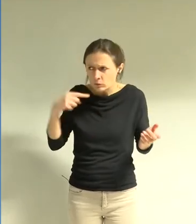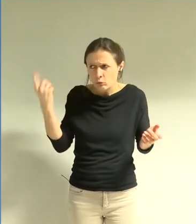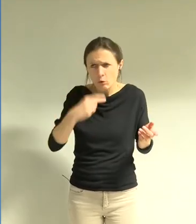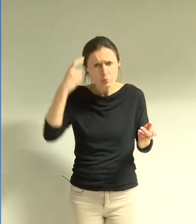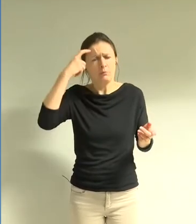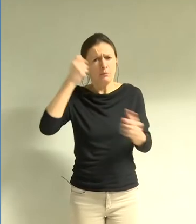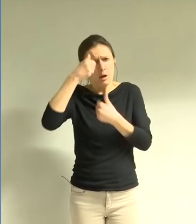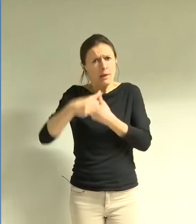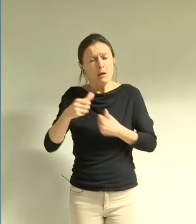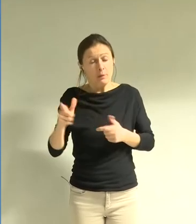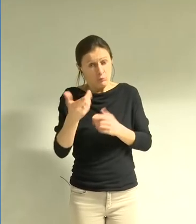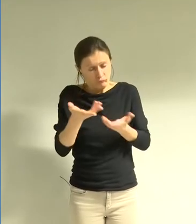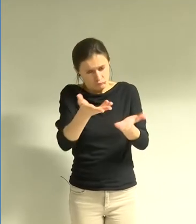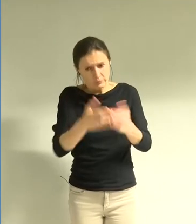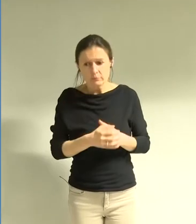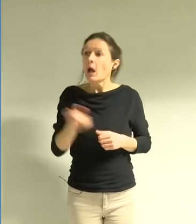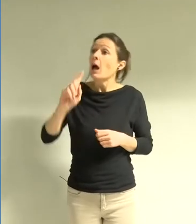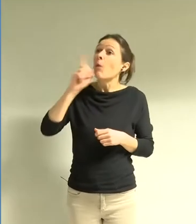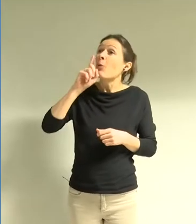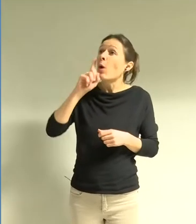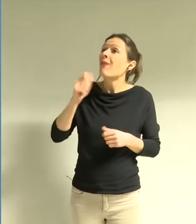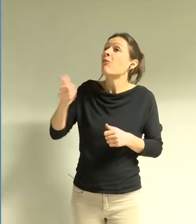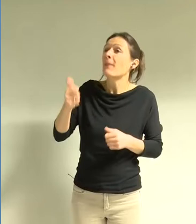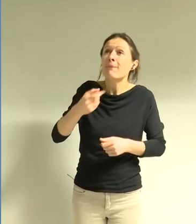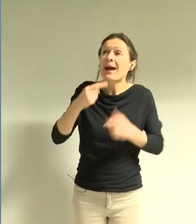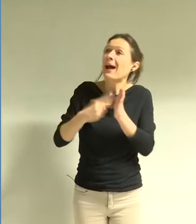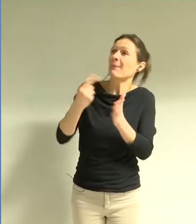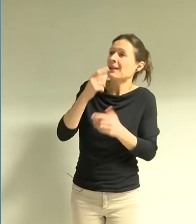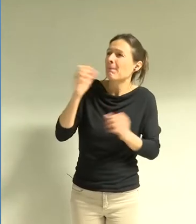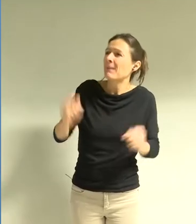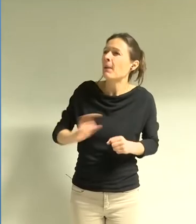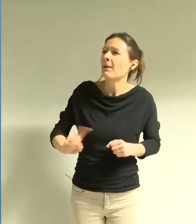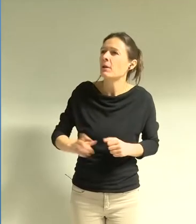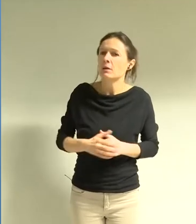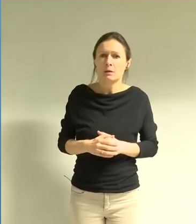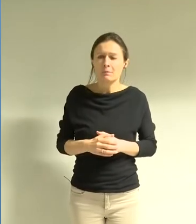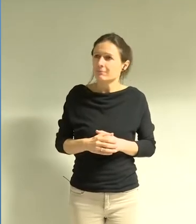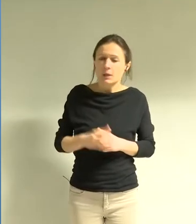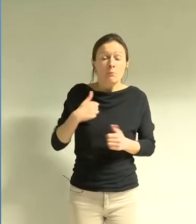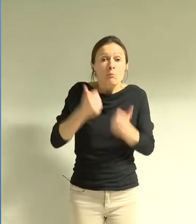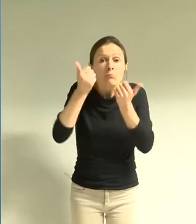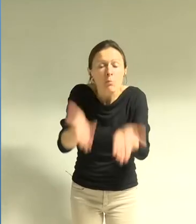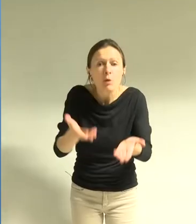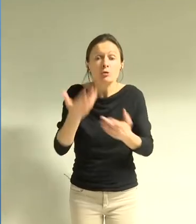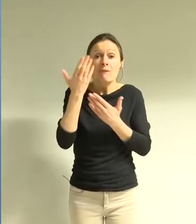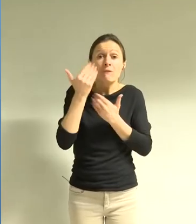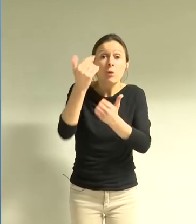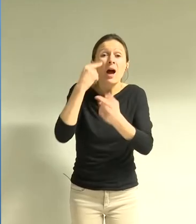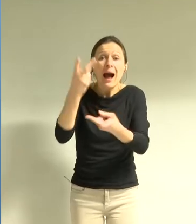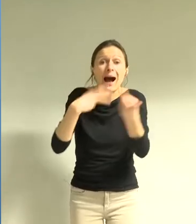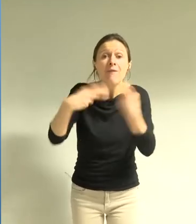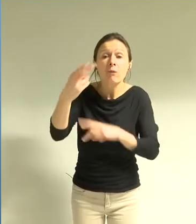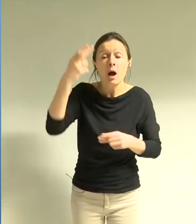tête ah bah de toute évidence non puisque vous n'êtes pas capable de le répéter c'était de proposer que ce voeu soit adressée à l'union européenne 1 800